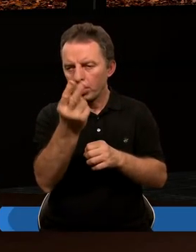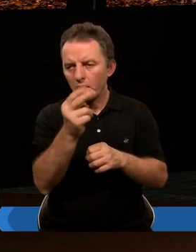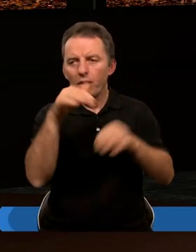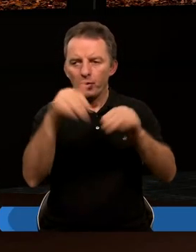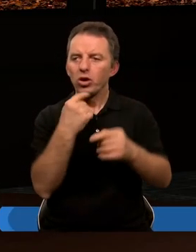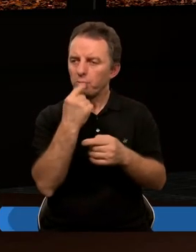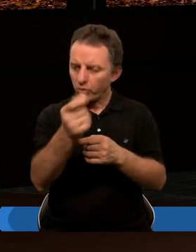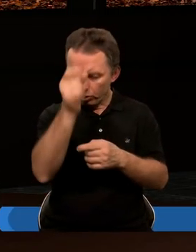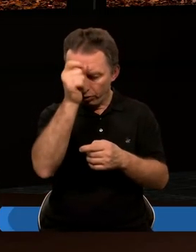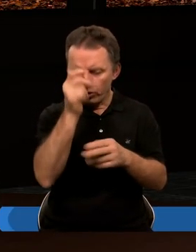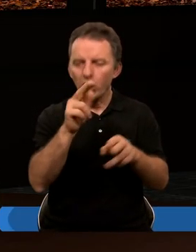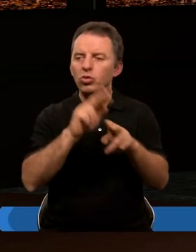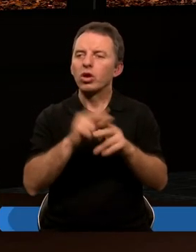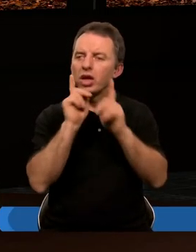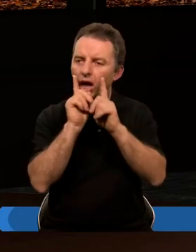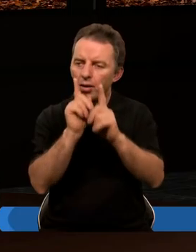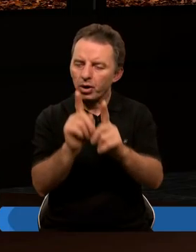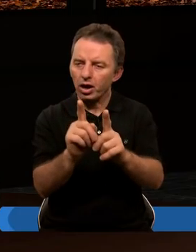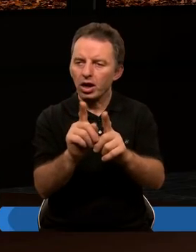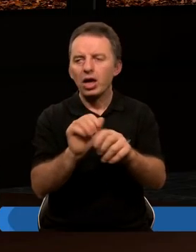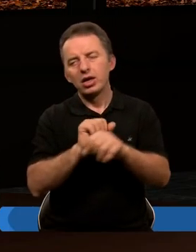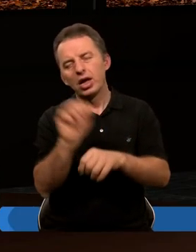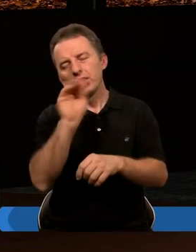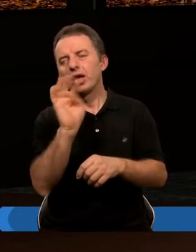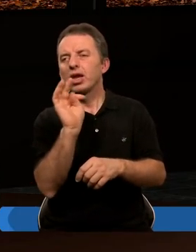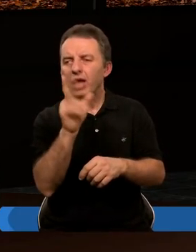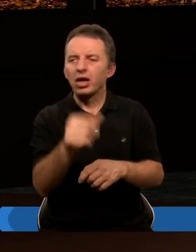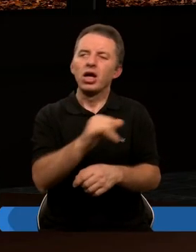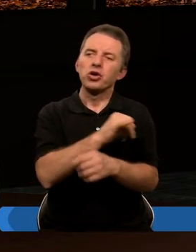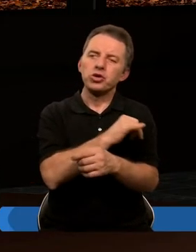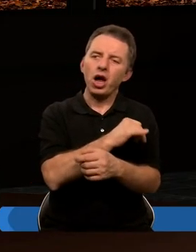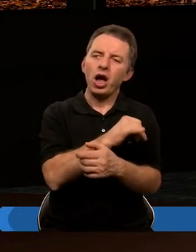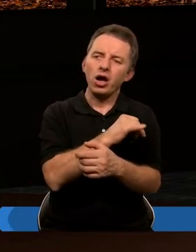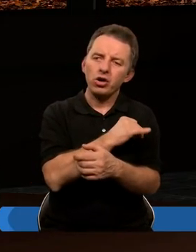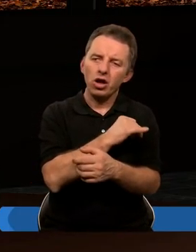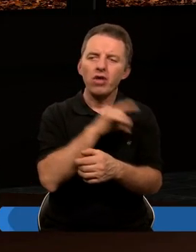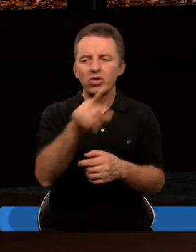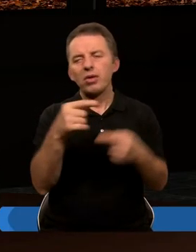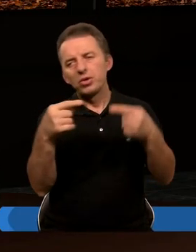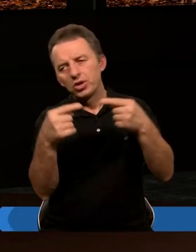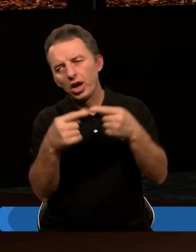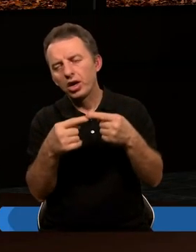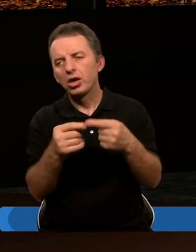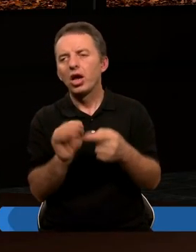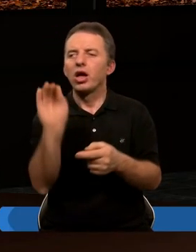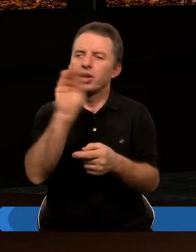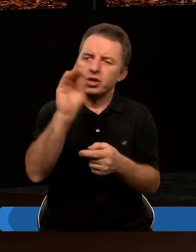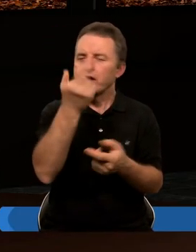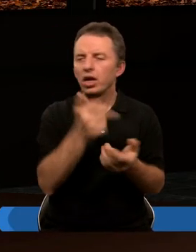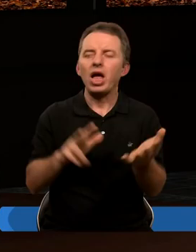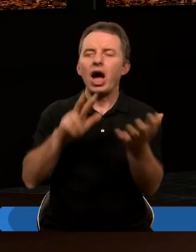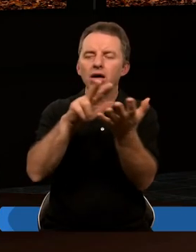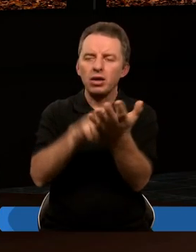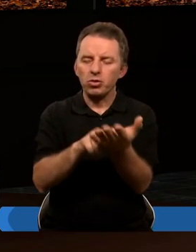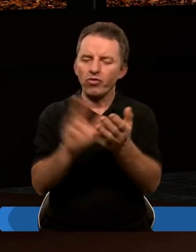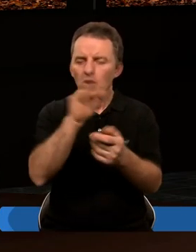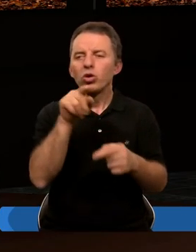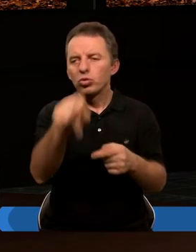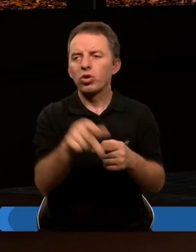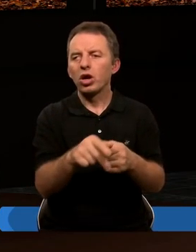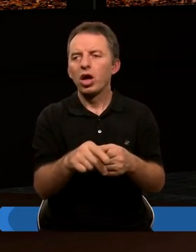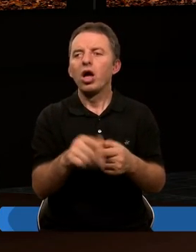można powiedzieć człowiekowi, który tak naprawdę jest jeszcze takim grzesznym, w tym sensie, że jeszcze nie zaakceptował Boga jako tego,